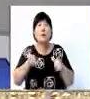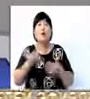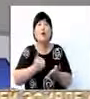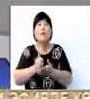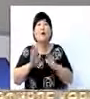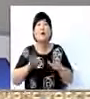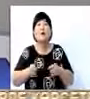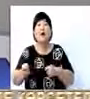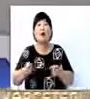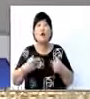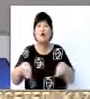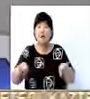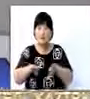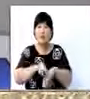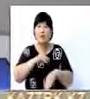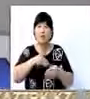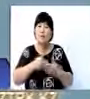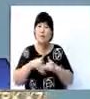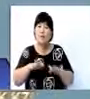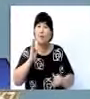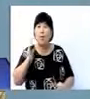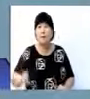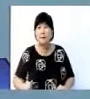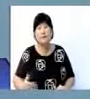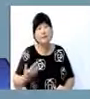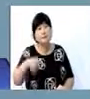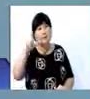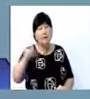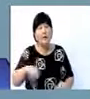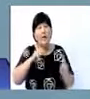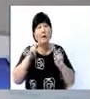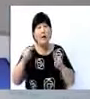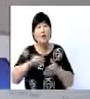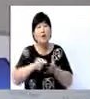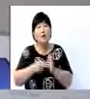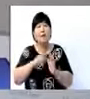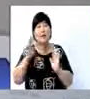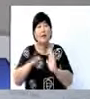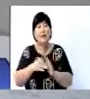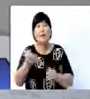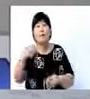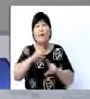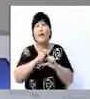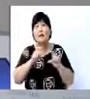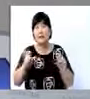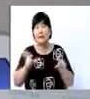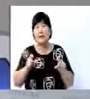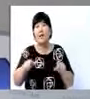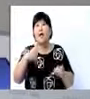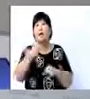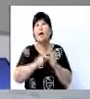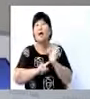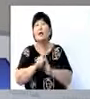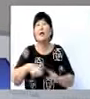жергілікті атқарушы органдармен бірлесіп бізде қосып отырып жұмыс жасайтын боламыз. Мына азаматтық бақылау жобасының аясында біздің департаменттің басшысынан